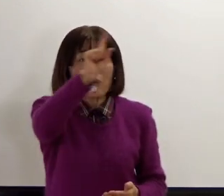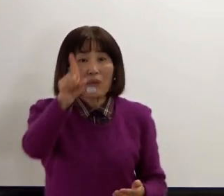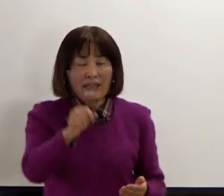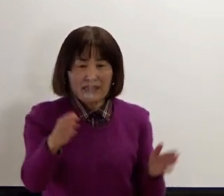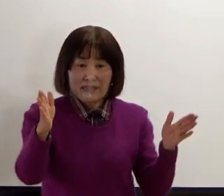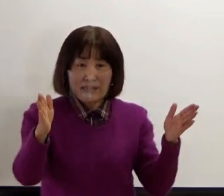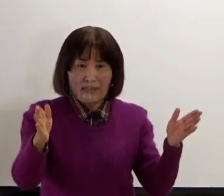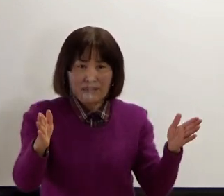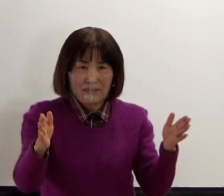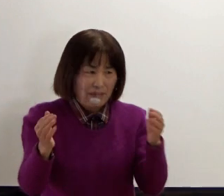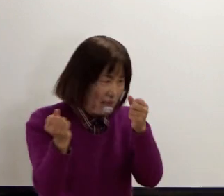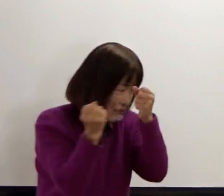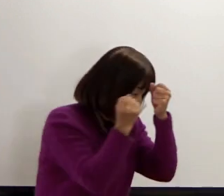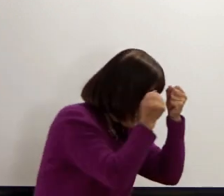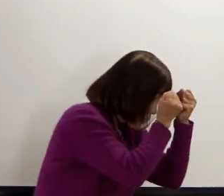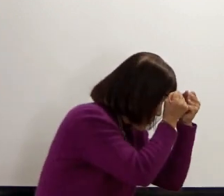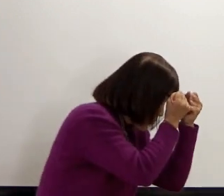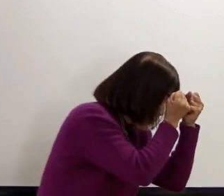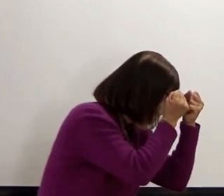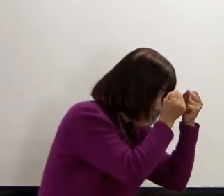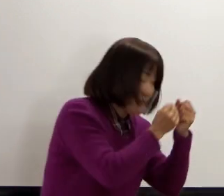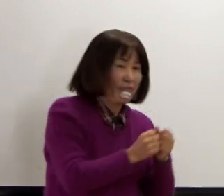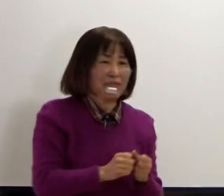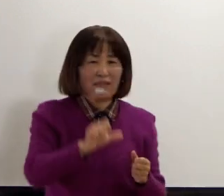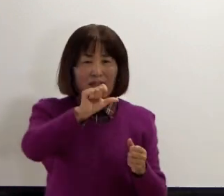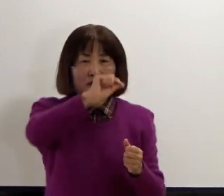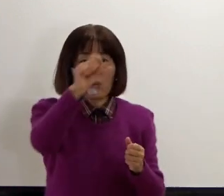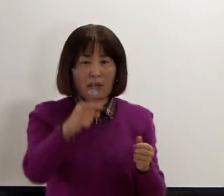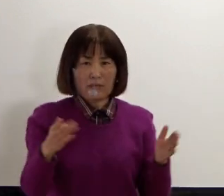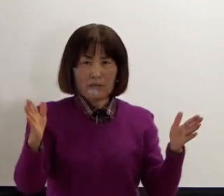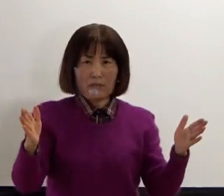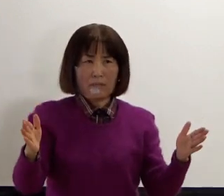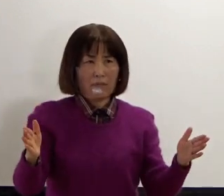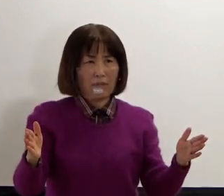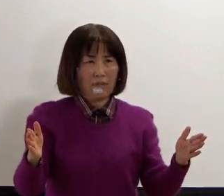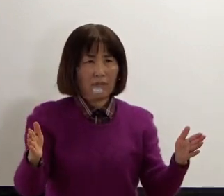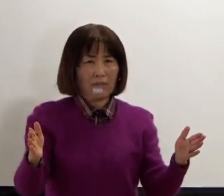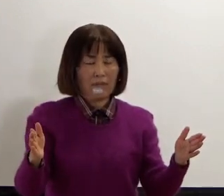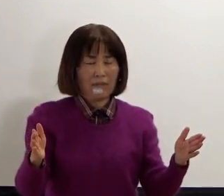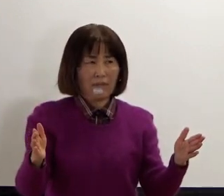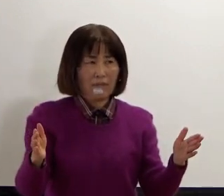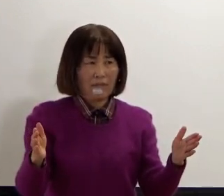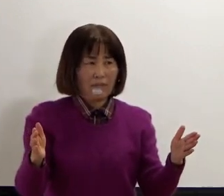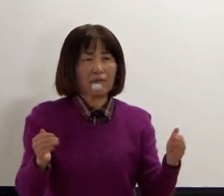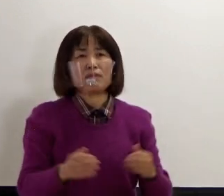かね。5ヶ月の間身を隠していたと、